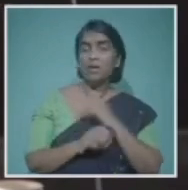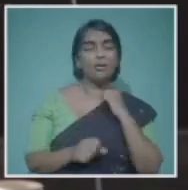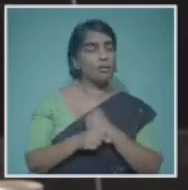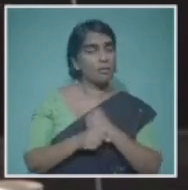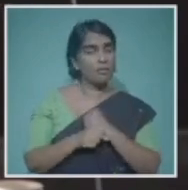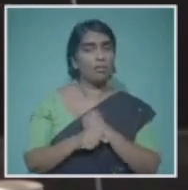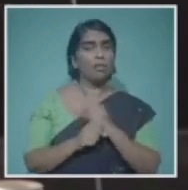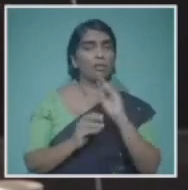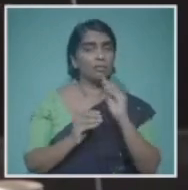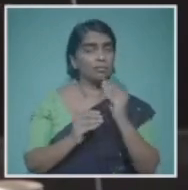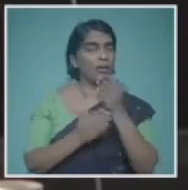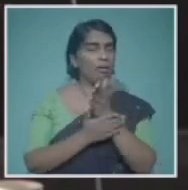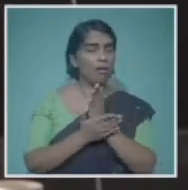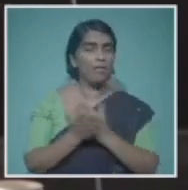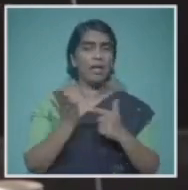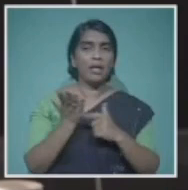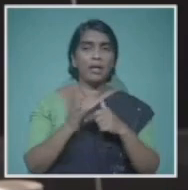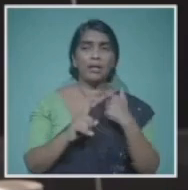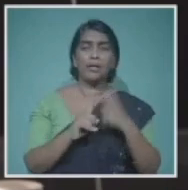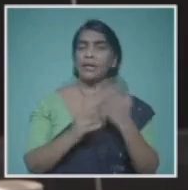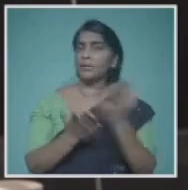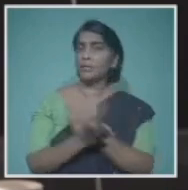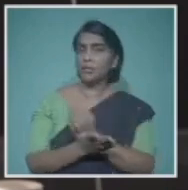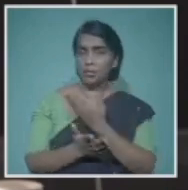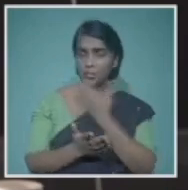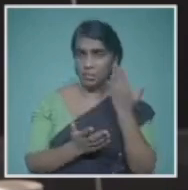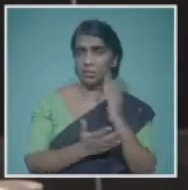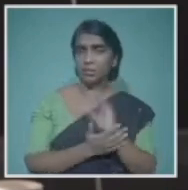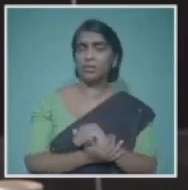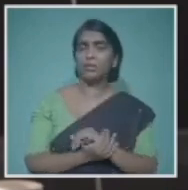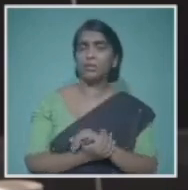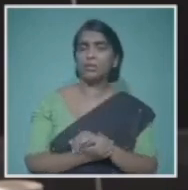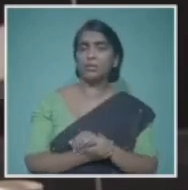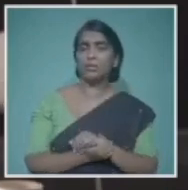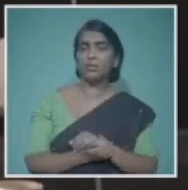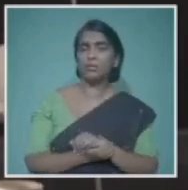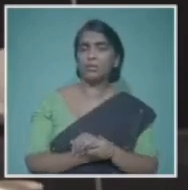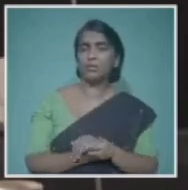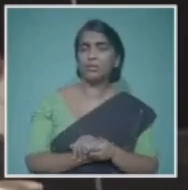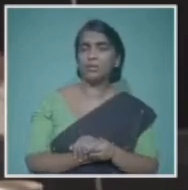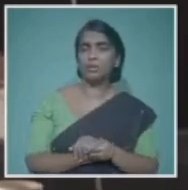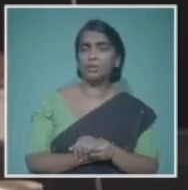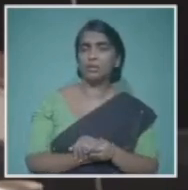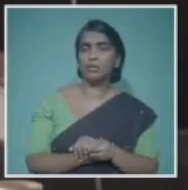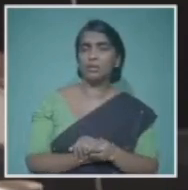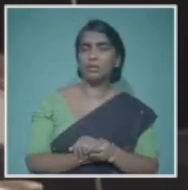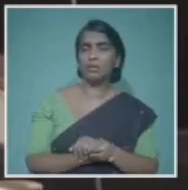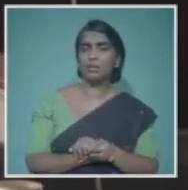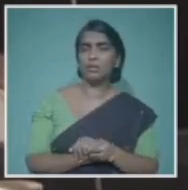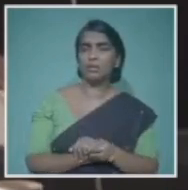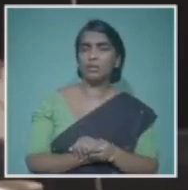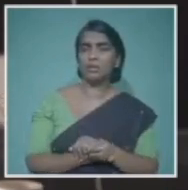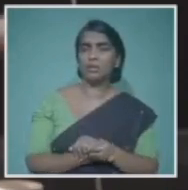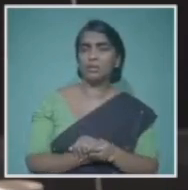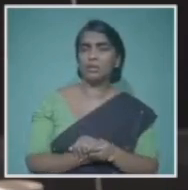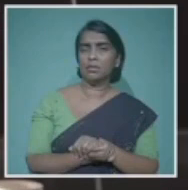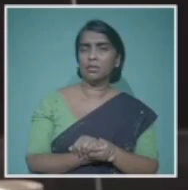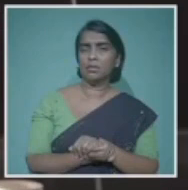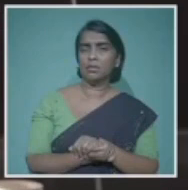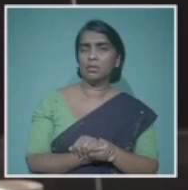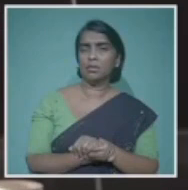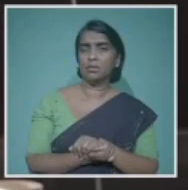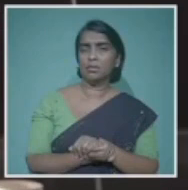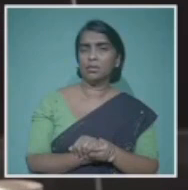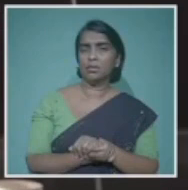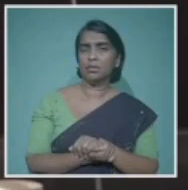රජයට යම් කිසි ප්‍රමාණයක් බදු හැටියට ගන්න පුළුවන්. කාලය අවසන් වෙනකන් පොඩ්ඩක් මට විනාඩි දෙකක් දෙන්න අනුබල ලක්ෂ්මන් කියලා. අභේසිංහ මන්ත්‍රීතුමාගේ